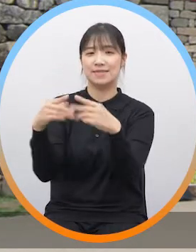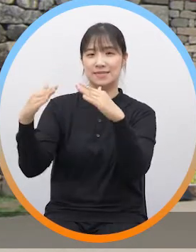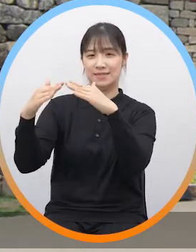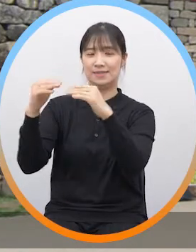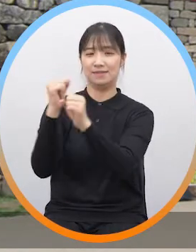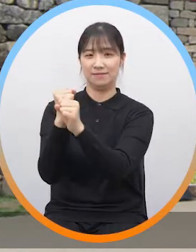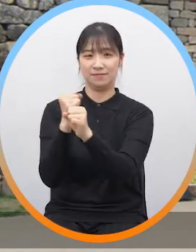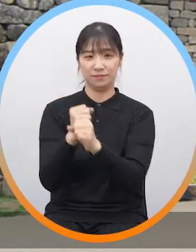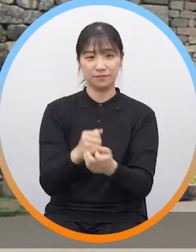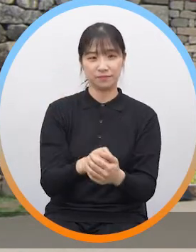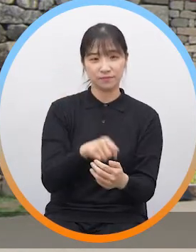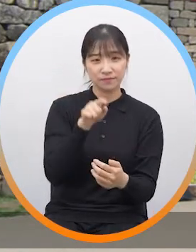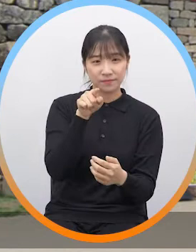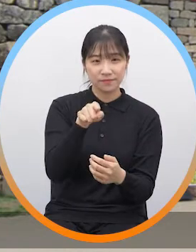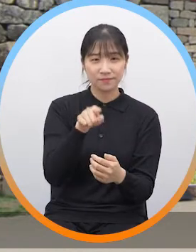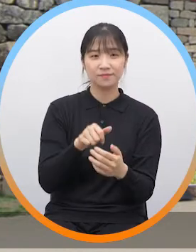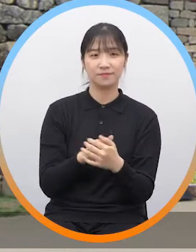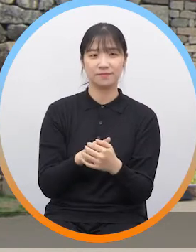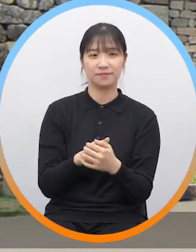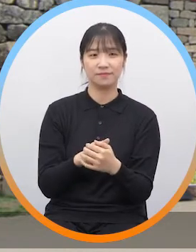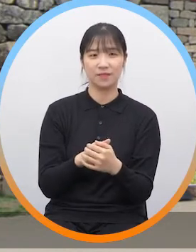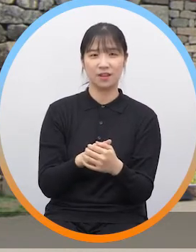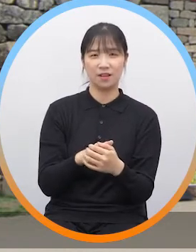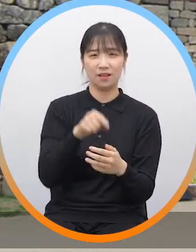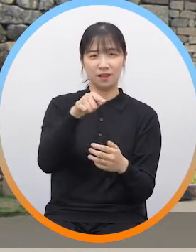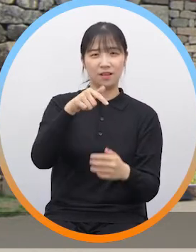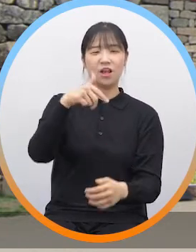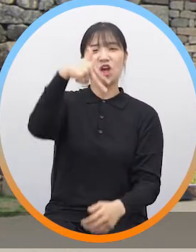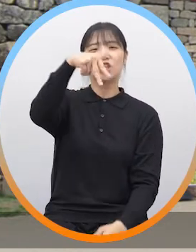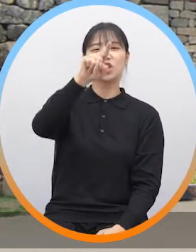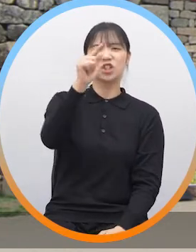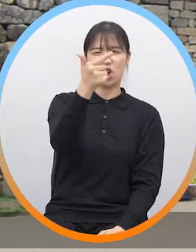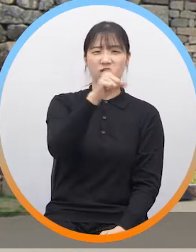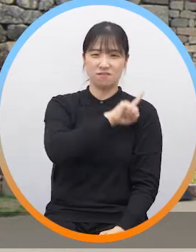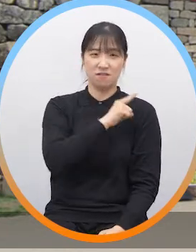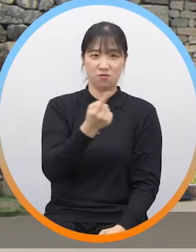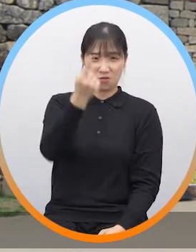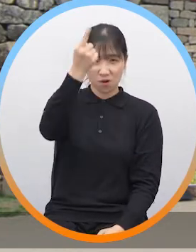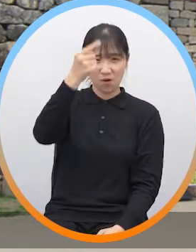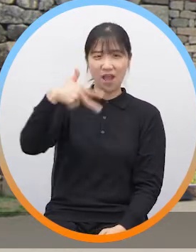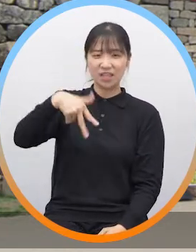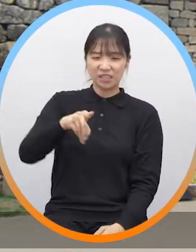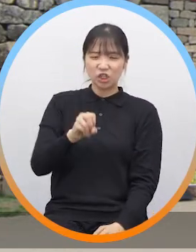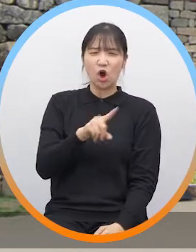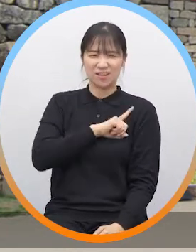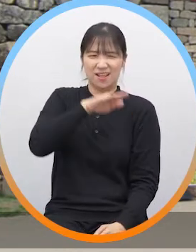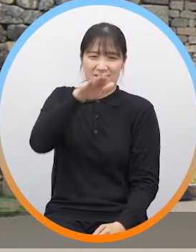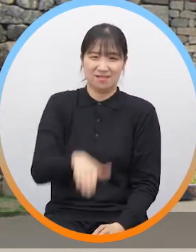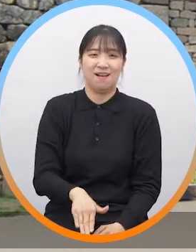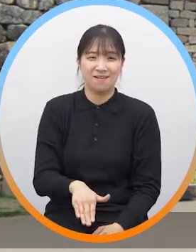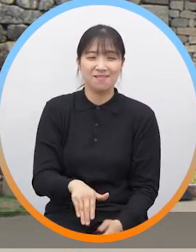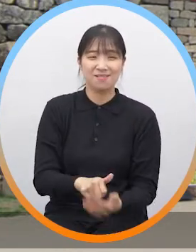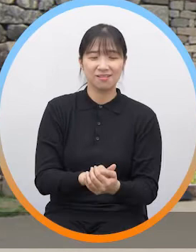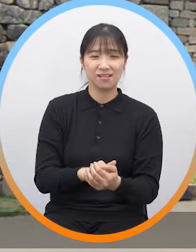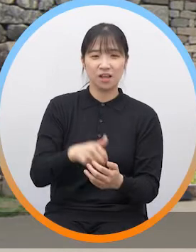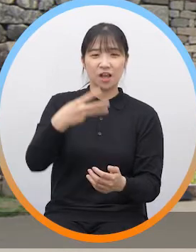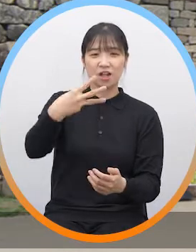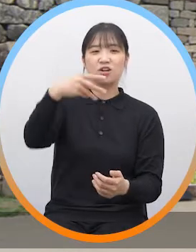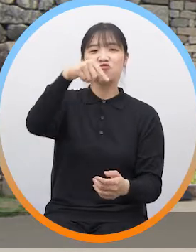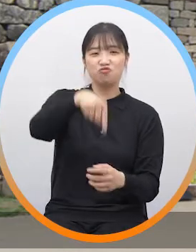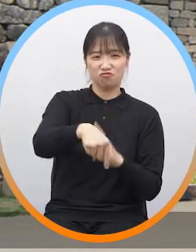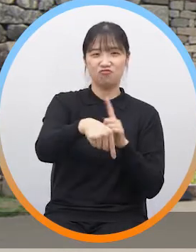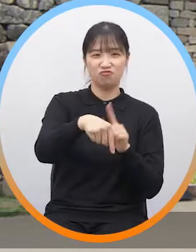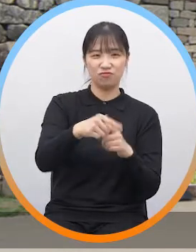곳을 합니다. 그래서 이제 격은 건물 중에 전이 제일 높고요, 정이 제일 낮습니다. 격이. 그런데